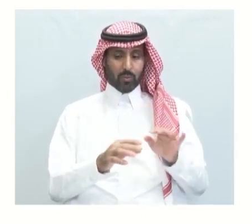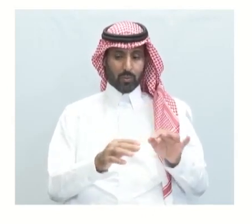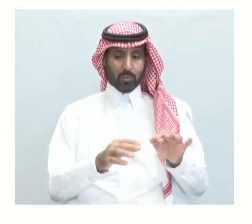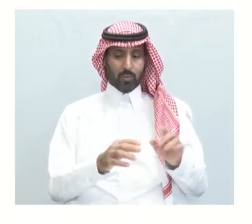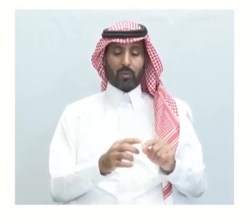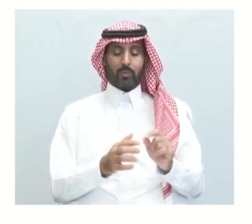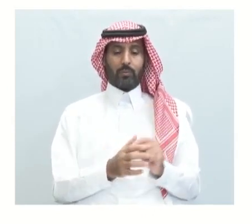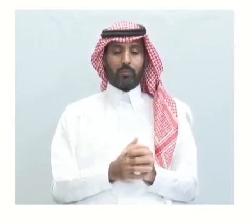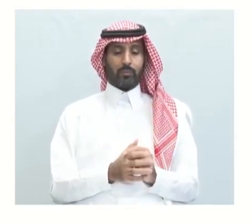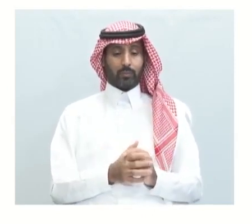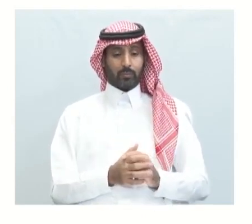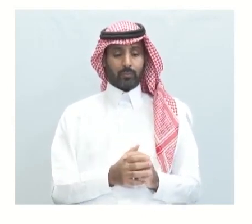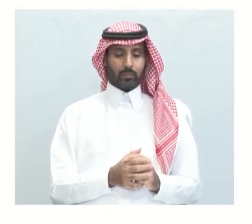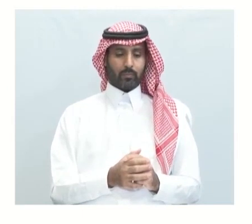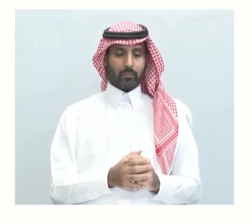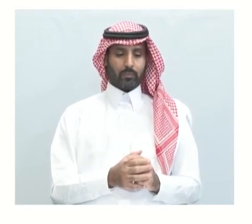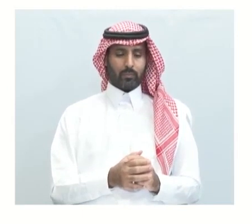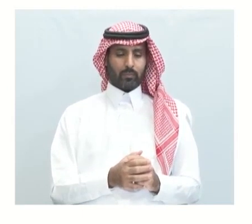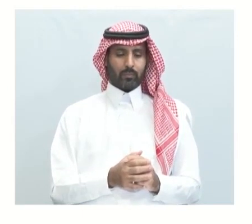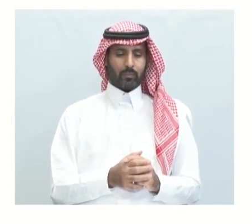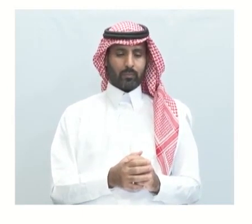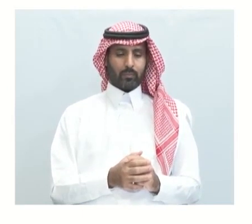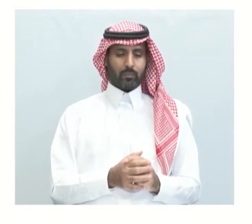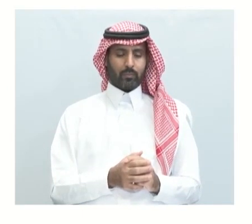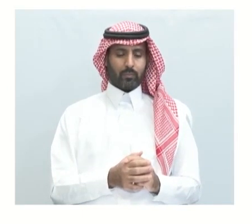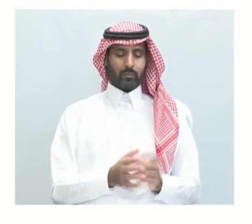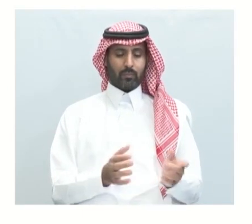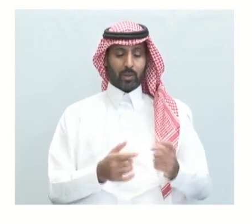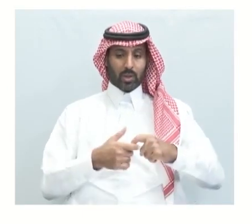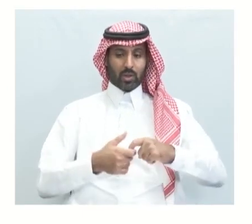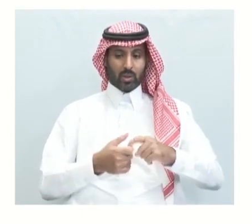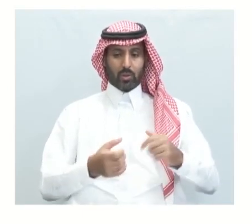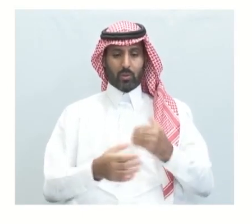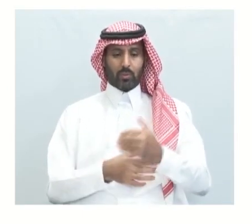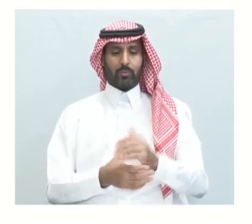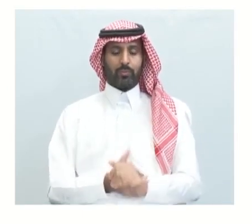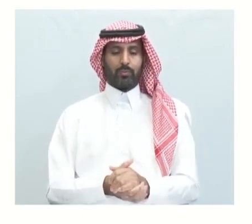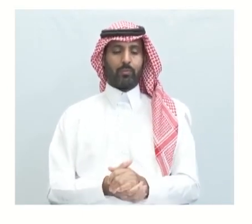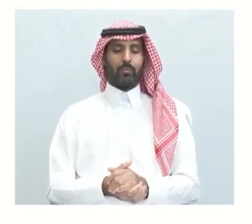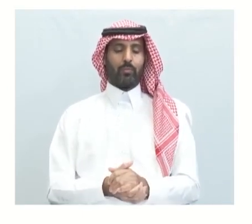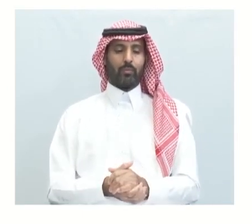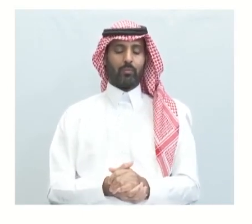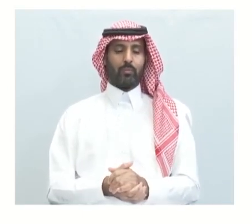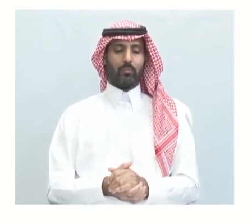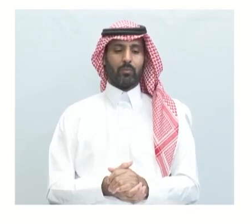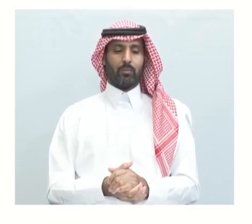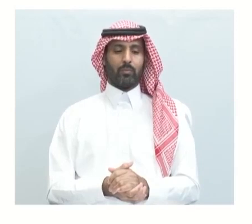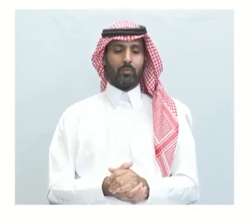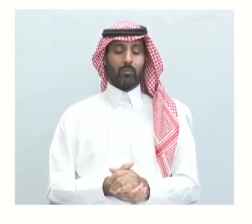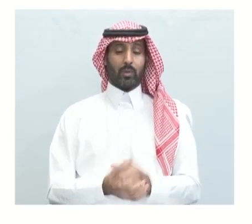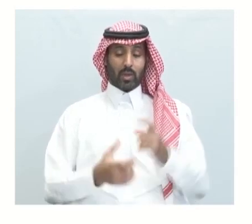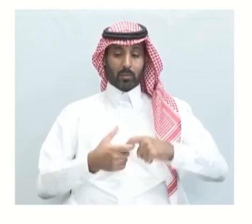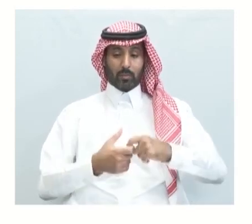فسيقوم بطباعه موندي هنا انشانا العقده الاولى الخطوه التاليه هي انشاء قائمه